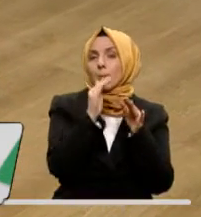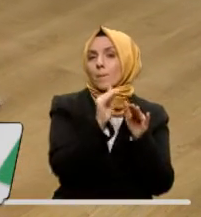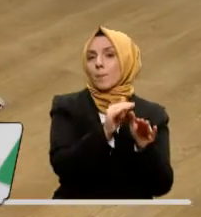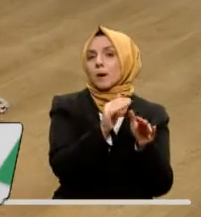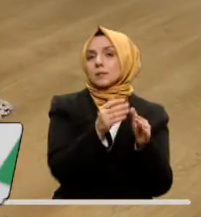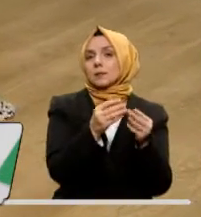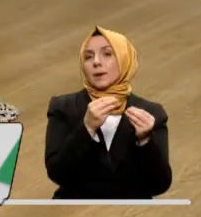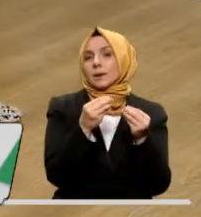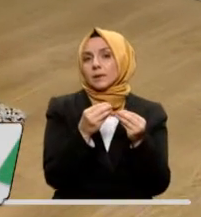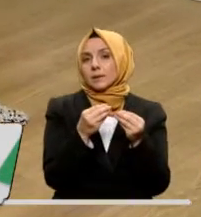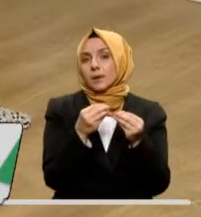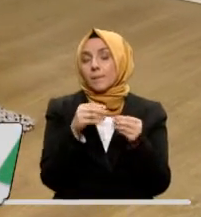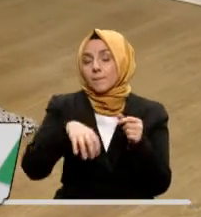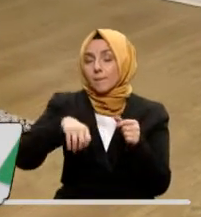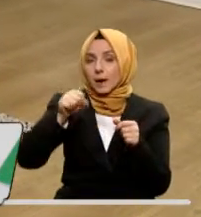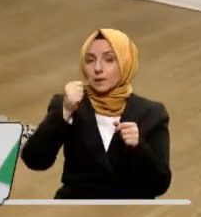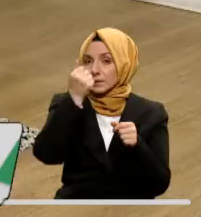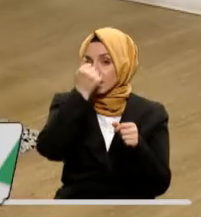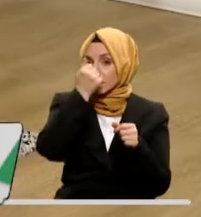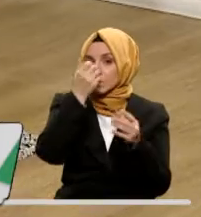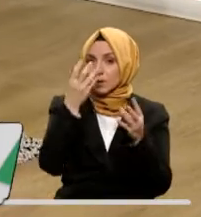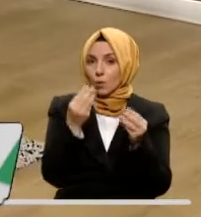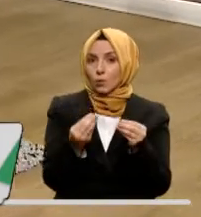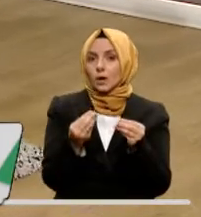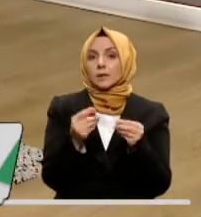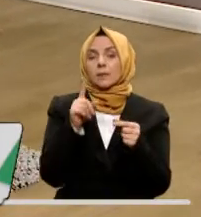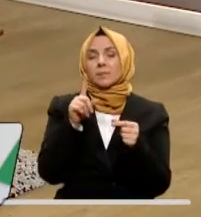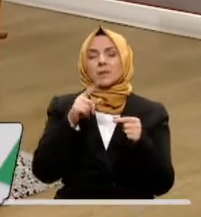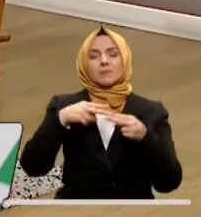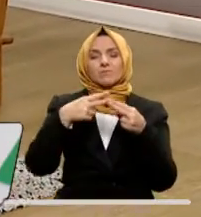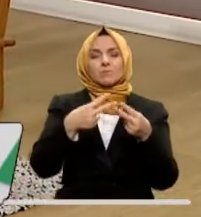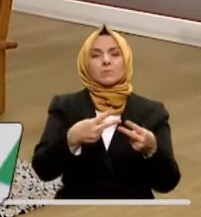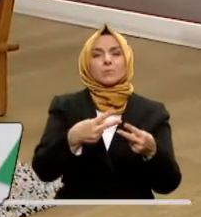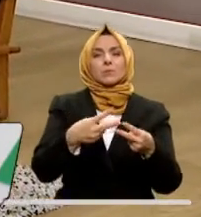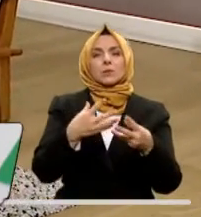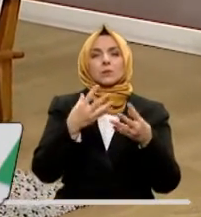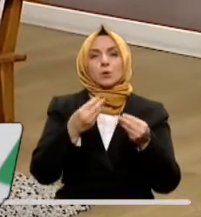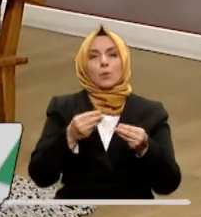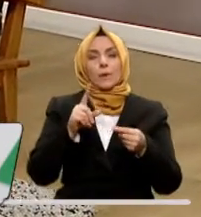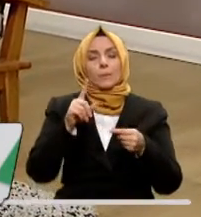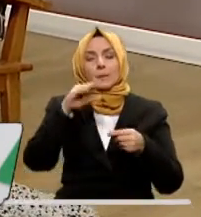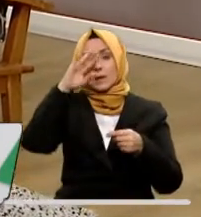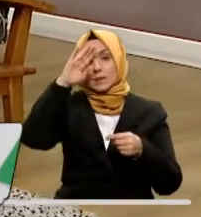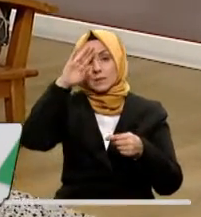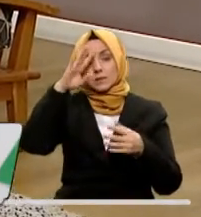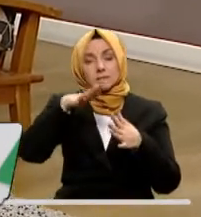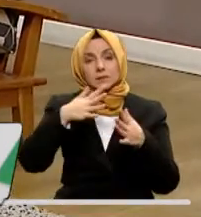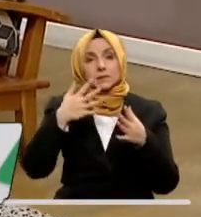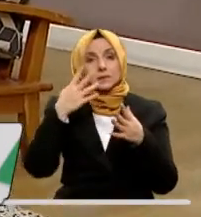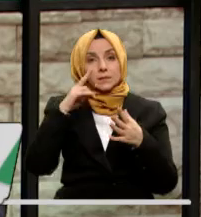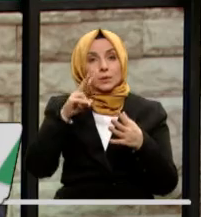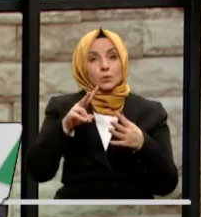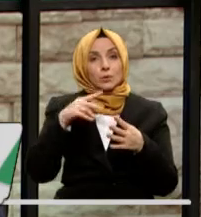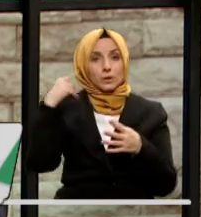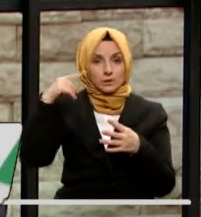sorgulamalarda mesela kanımızda olan kan yoluyla buluşabilecek bir hastalığa Acaba nasıl test ediyorlar diye düşünür Bu kan alındıktan sonra